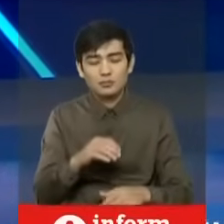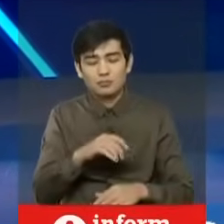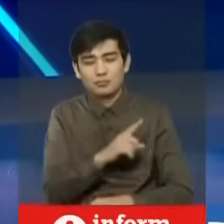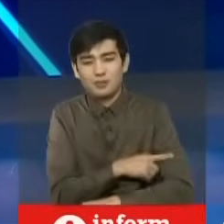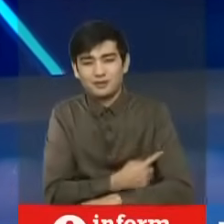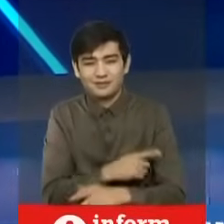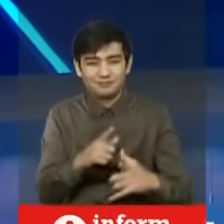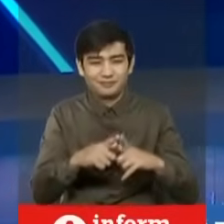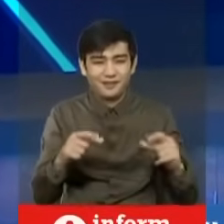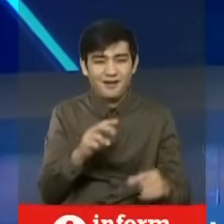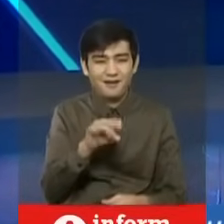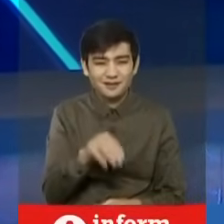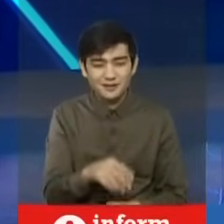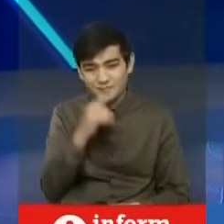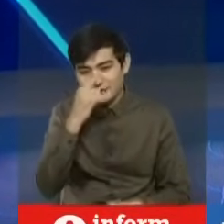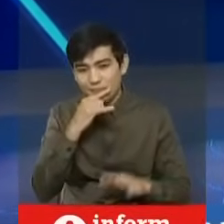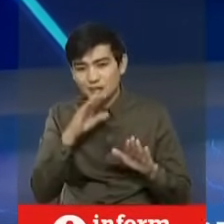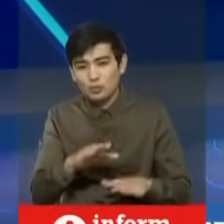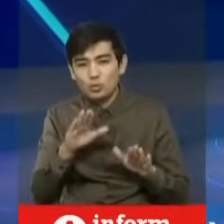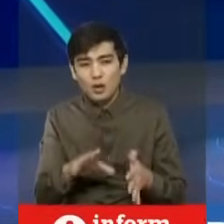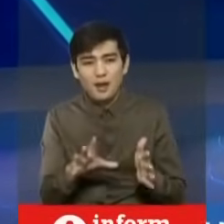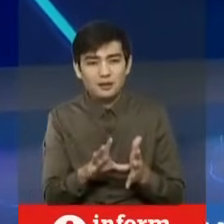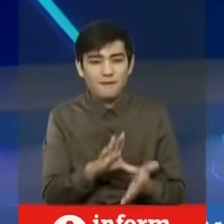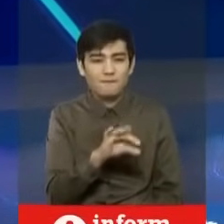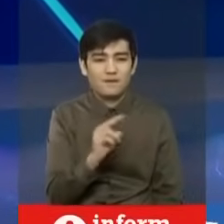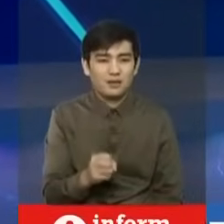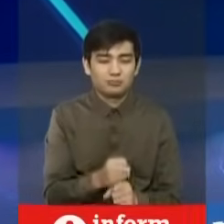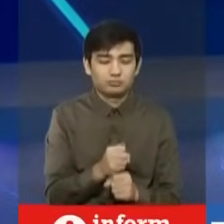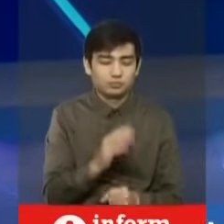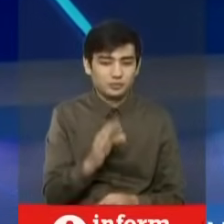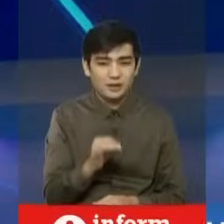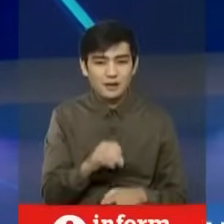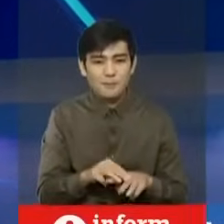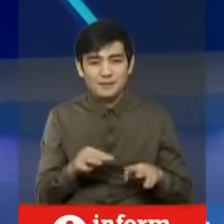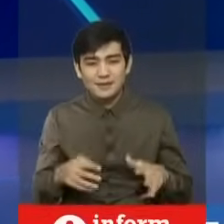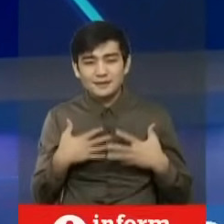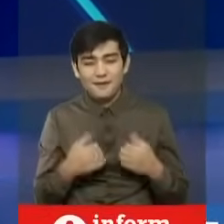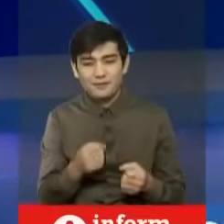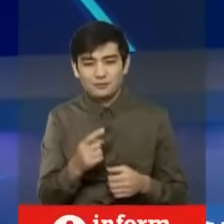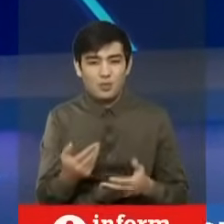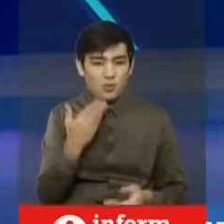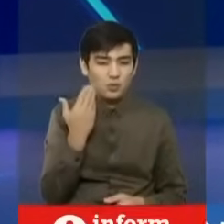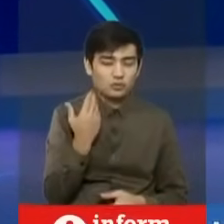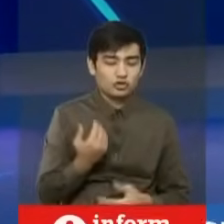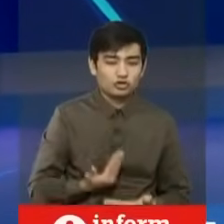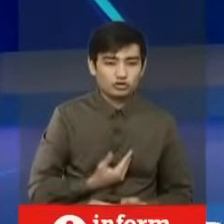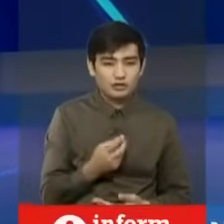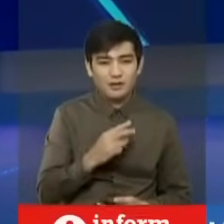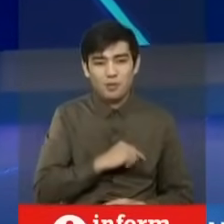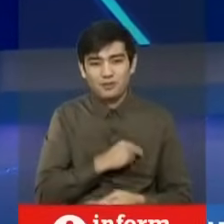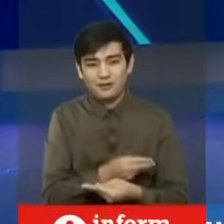Казахстане теперь будут оформлять только в электронном виде как отметили в минздраве это упростит жизнь как работодателям так